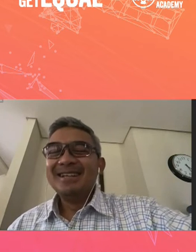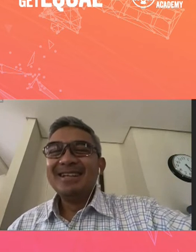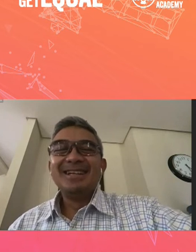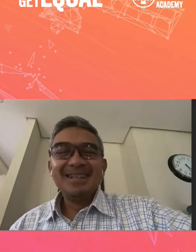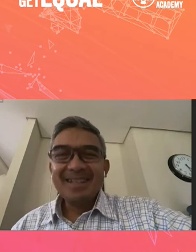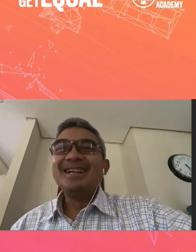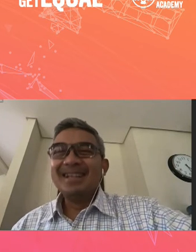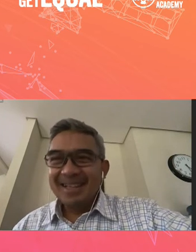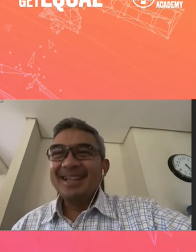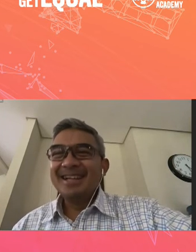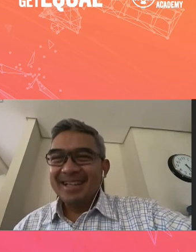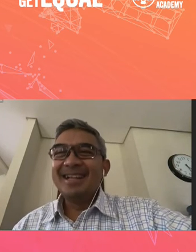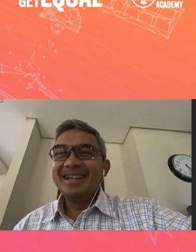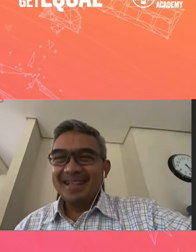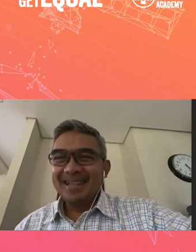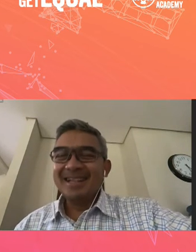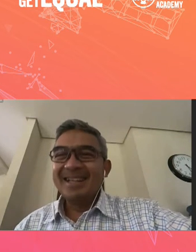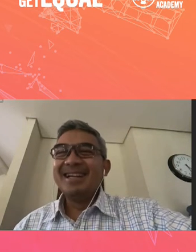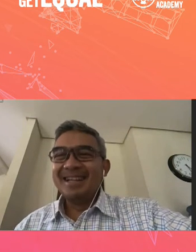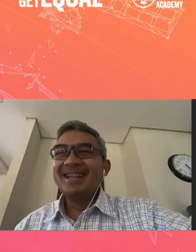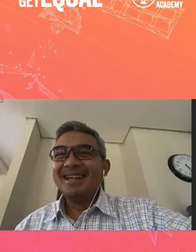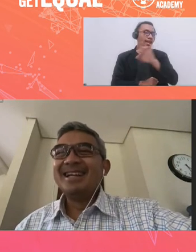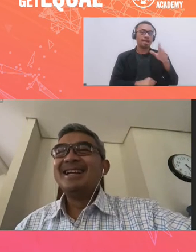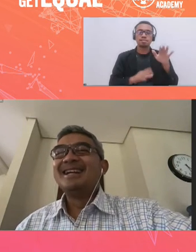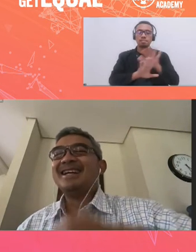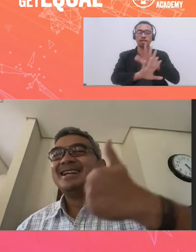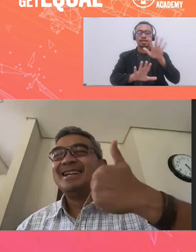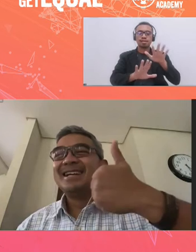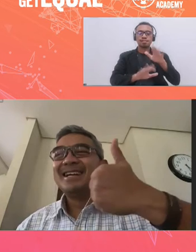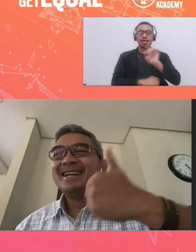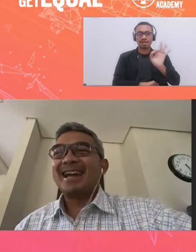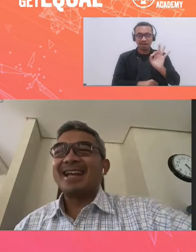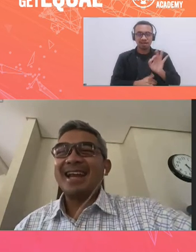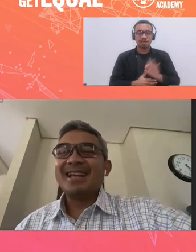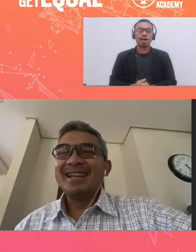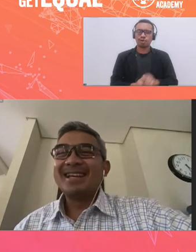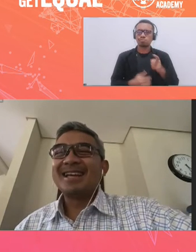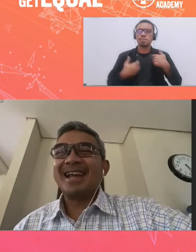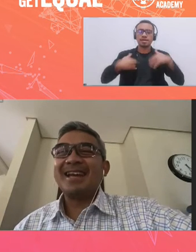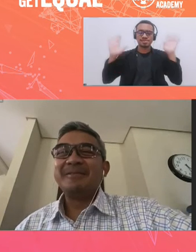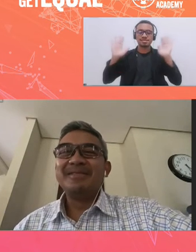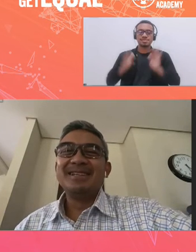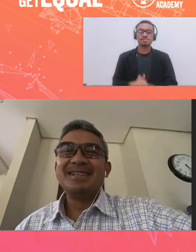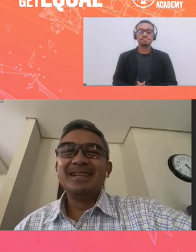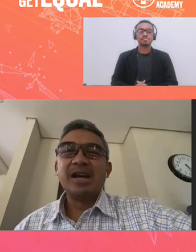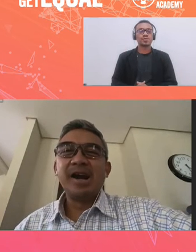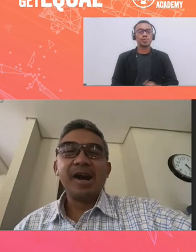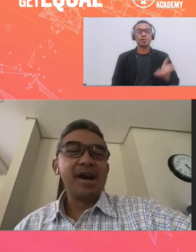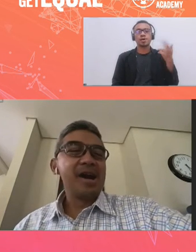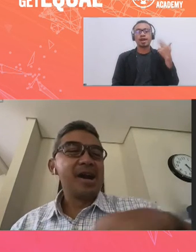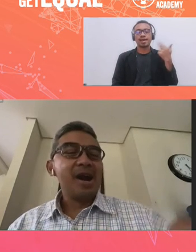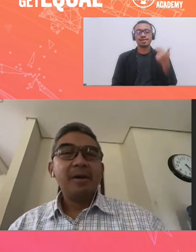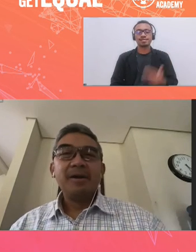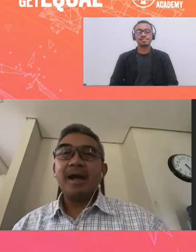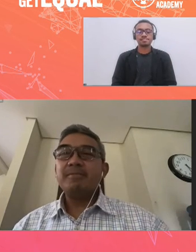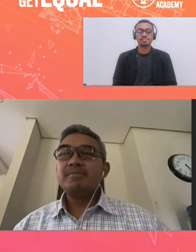orang Golkar, ada banyak enggak berpartai. Saya tegas, saya ini enggak ada hubungan dengan partai. Jadi bebas. Keren. Oke. Kang